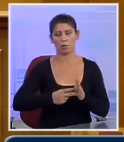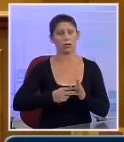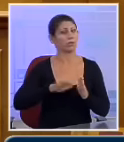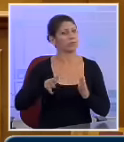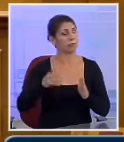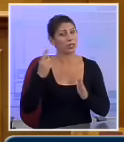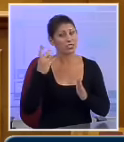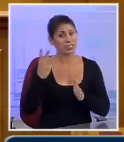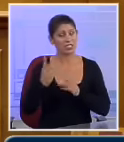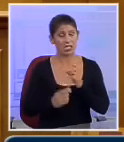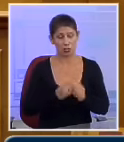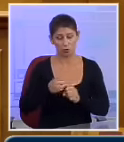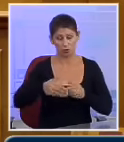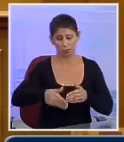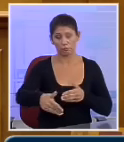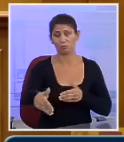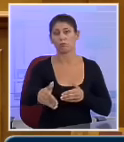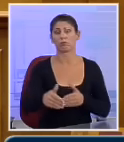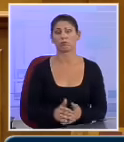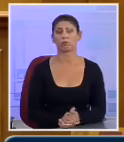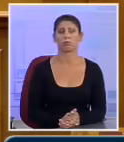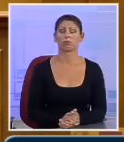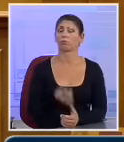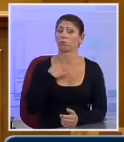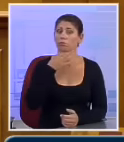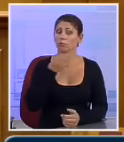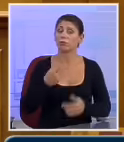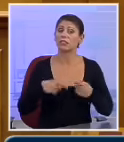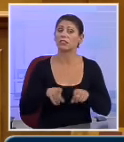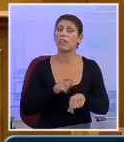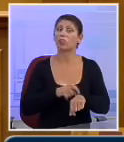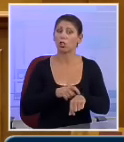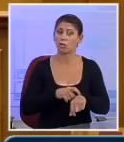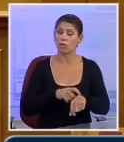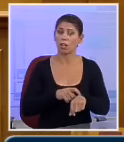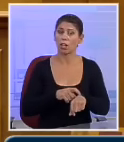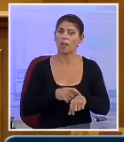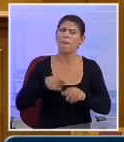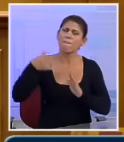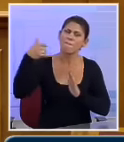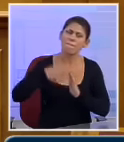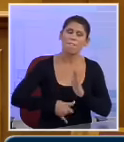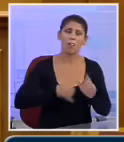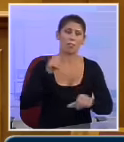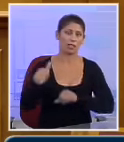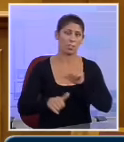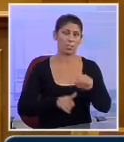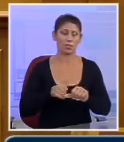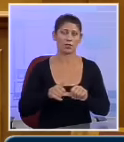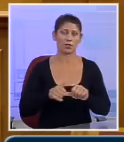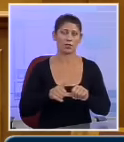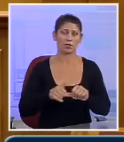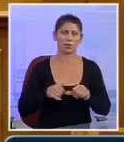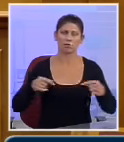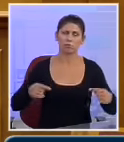Μπορεί να είναι μια τετραετία που θα χαρακτηριστεί ταυτόχρονα από βαθιές αλλαγές και